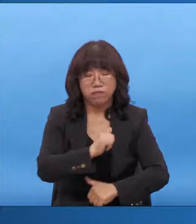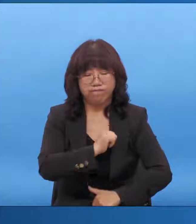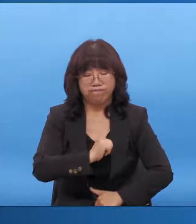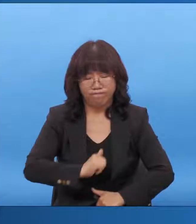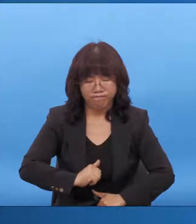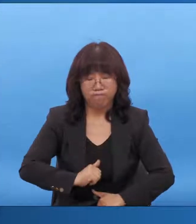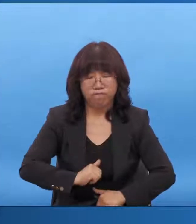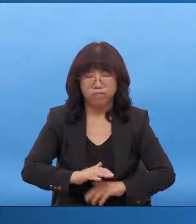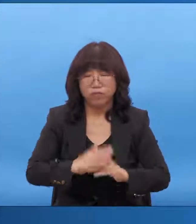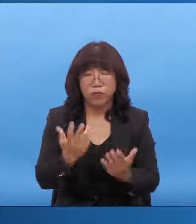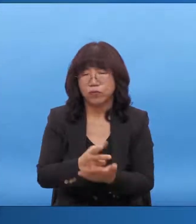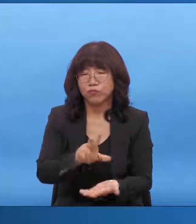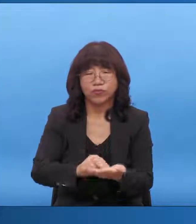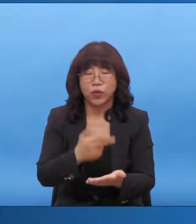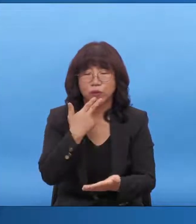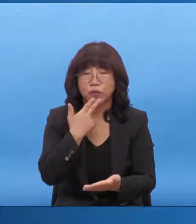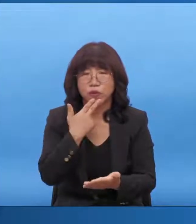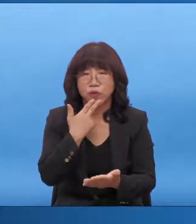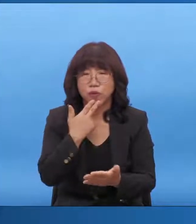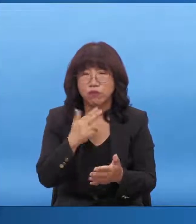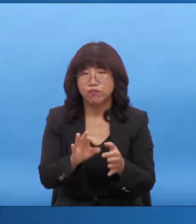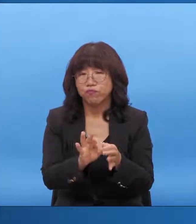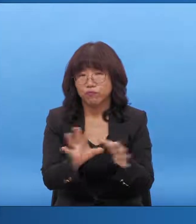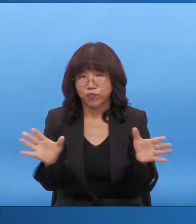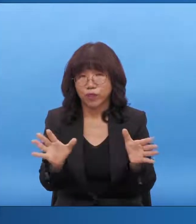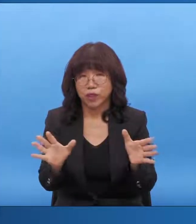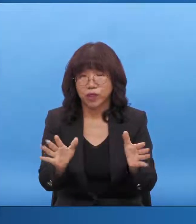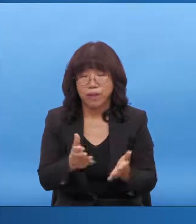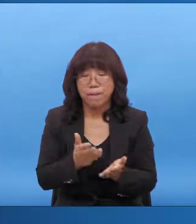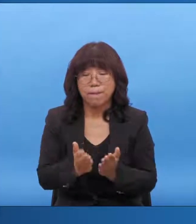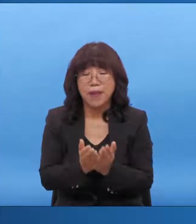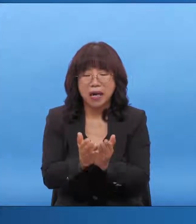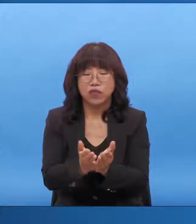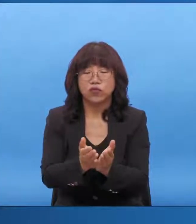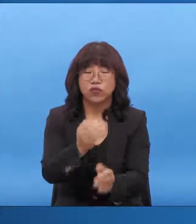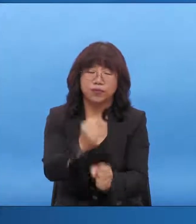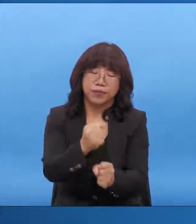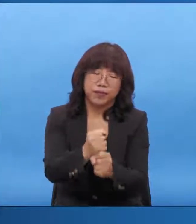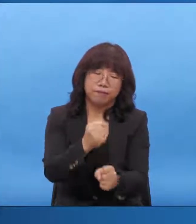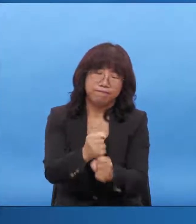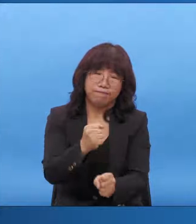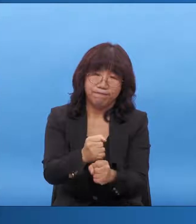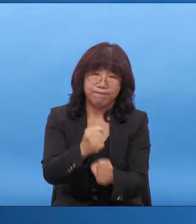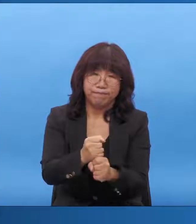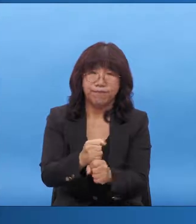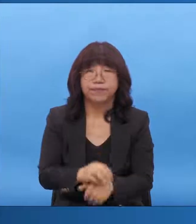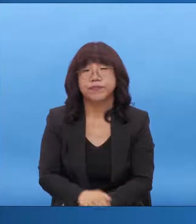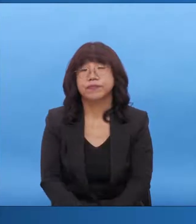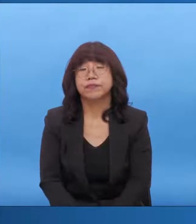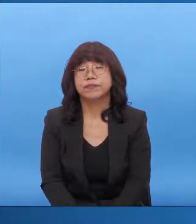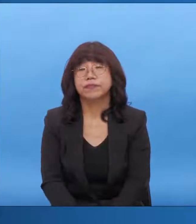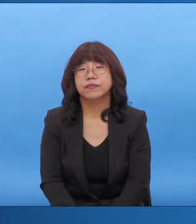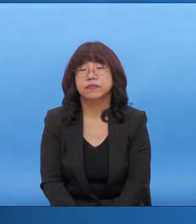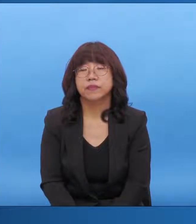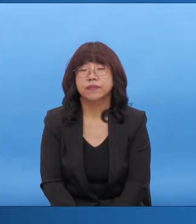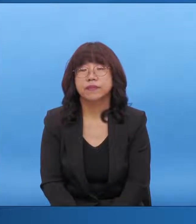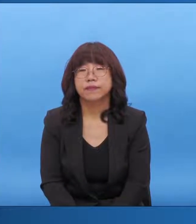큰 홍수가 들어닥치기 시작했죠. And that's why as Noah built this ark, he did not shake. And at that time, he prepared for the flood that was